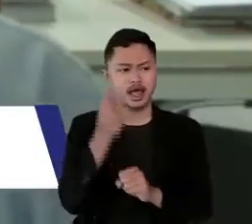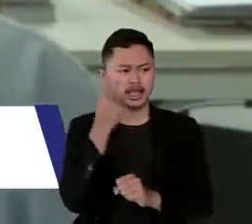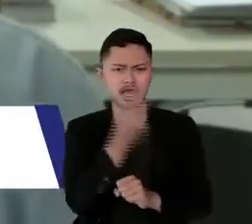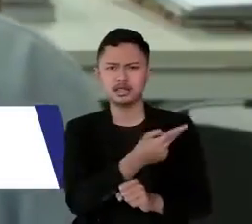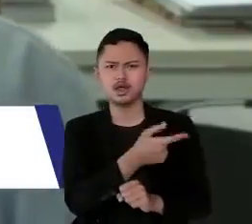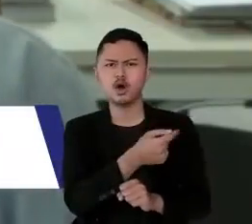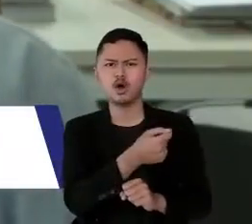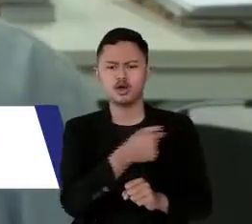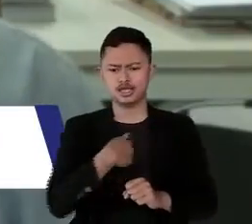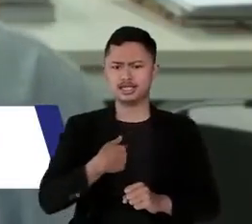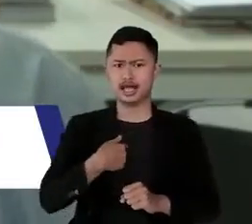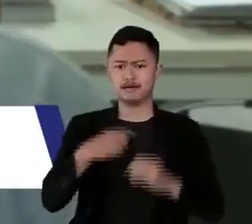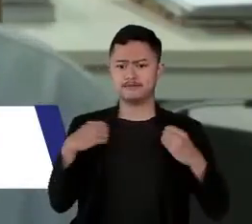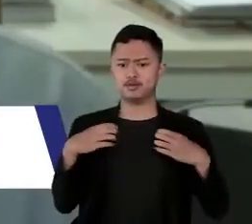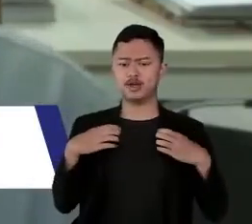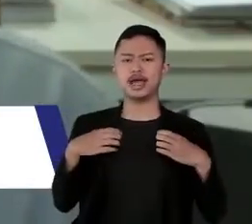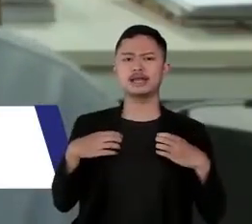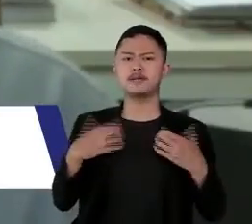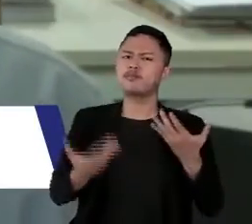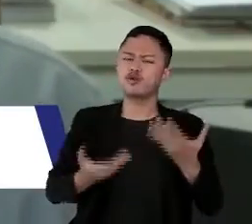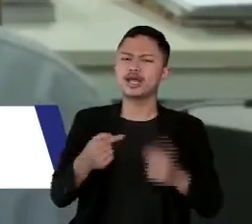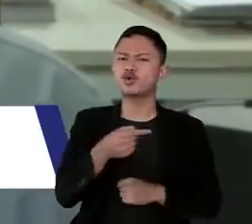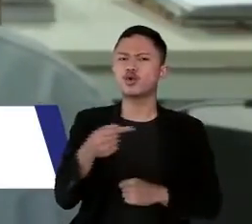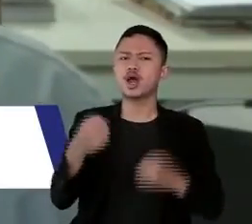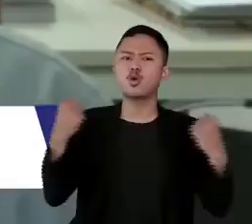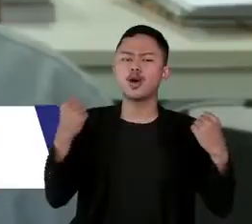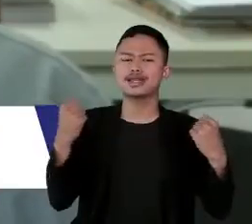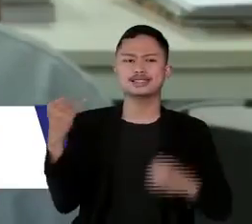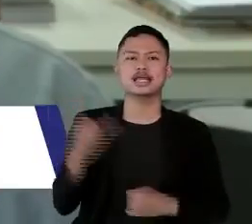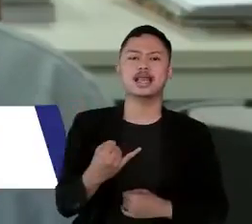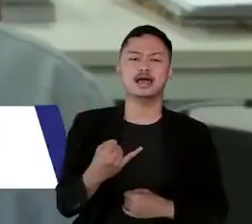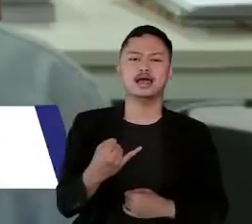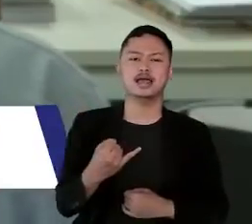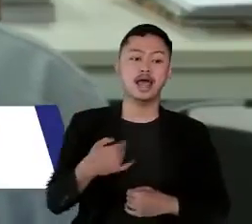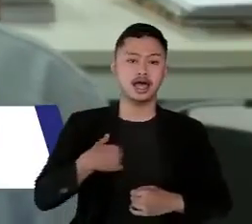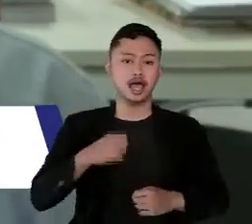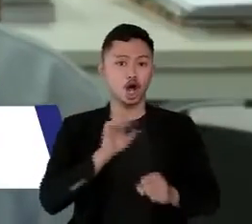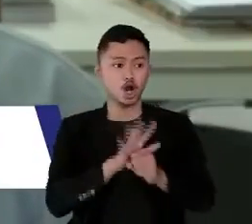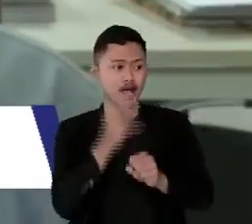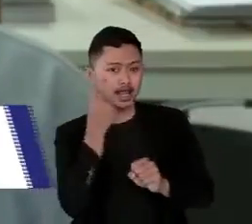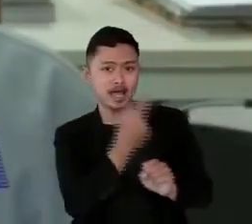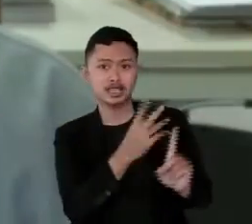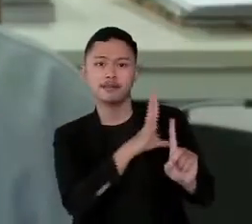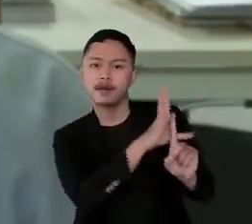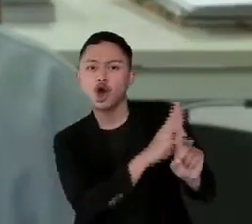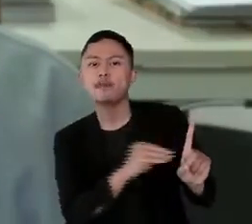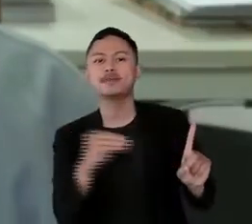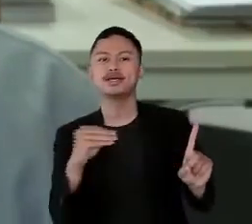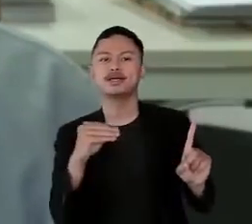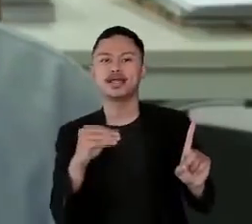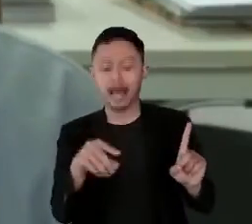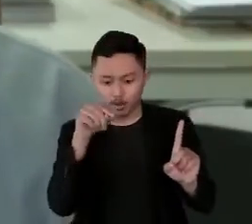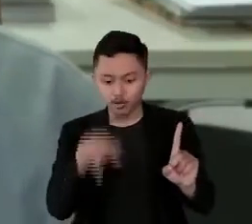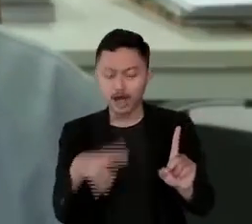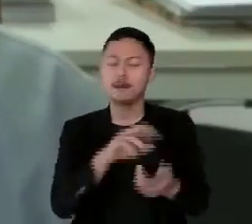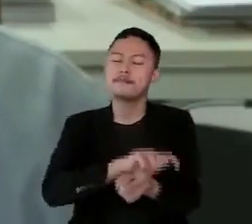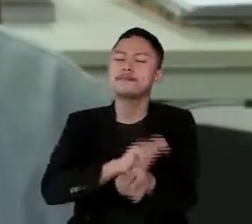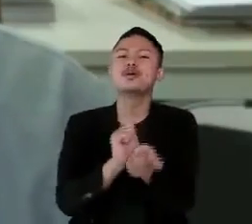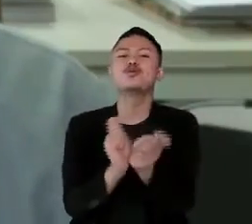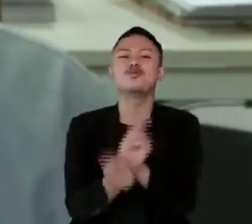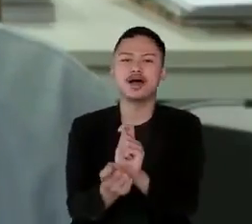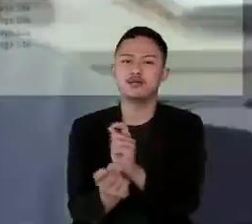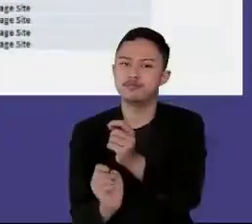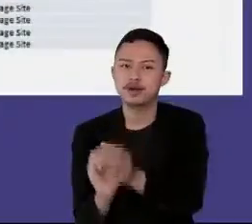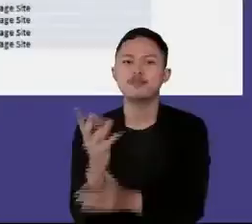Tetapi kalau boleh di diperlihatkan gambar Sabtu saya it gambar 1 titik mohon atau kalau saya